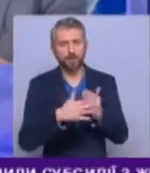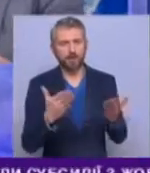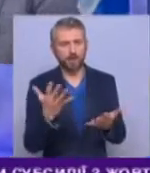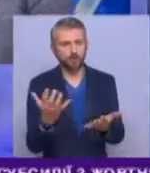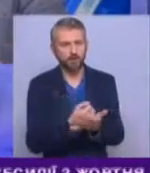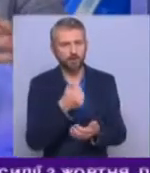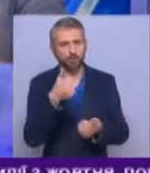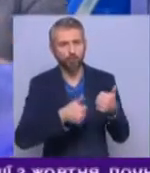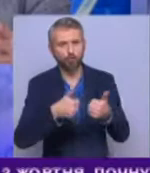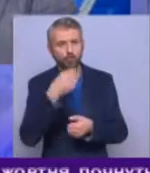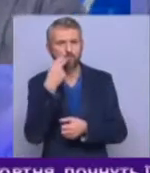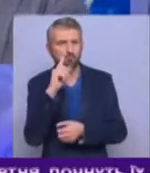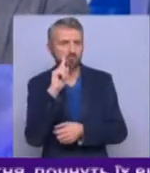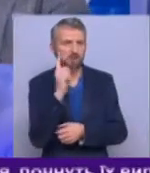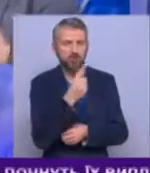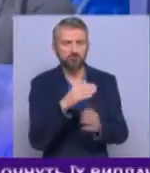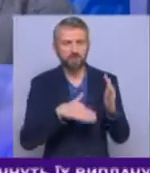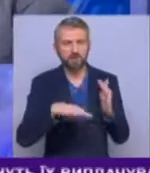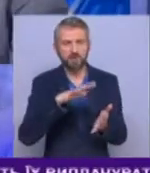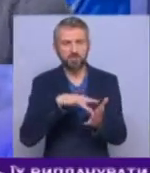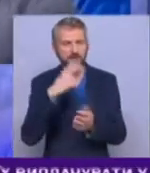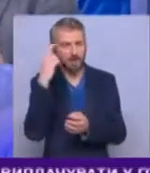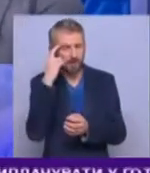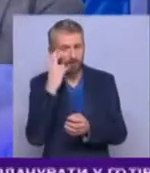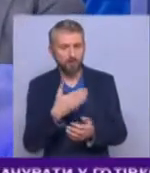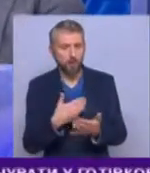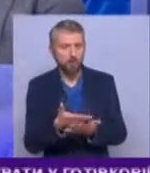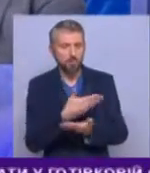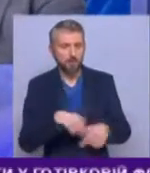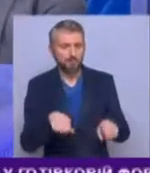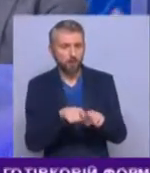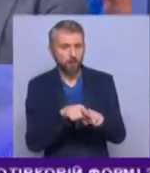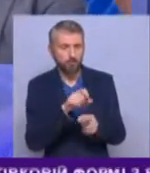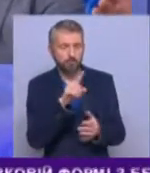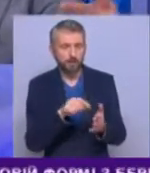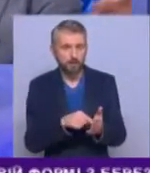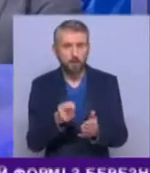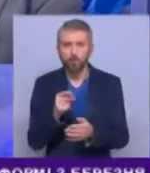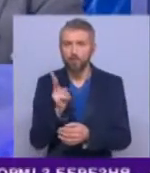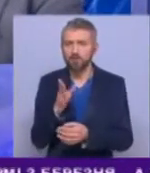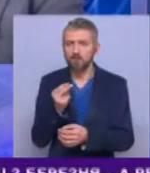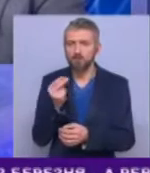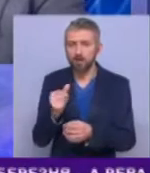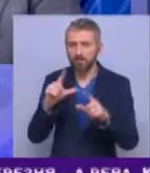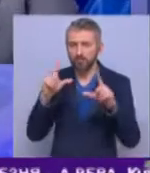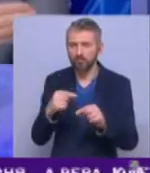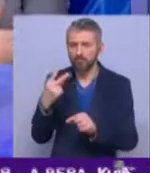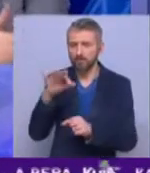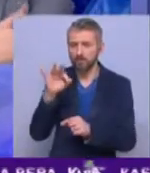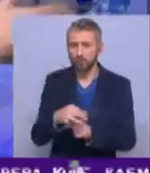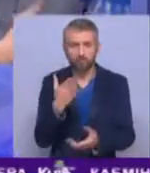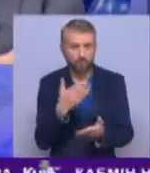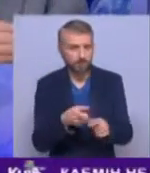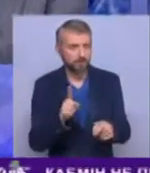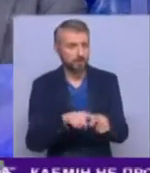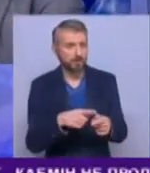виграв конкурс «Кращий двір міста Києва». Тобто, от ми в такому плані зараз плануємо... І тому квартплата знижена там на 20%. Можливо, це.